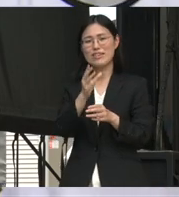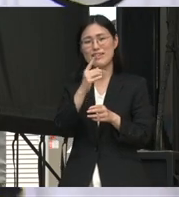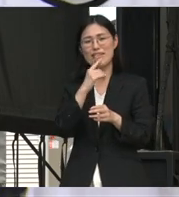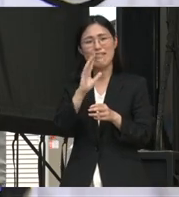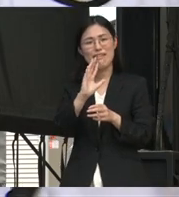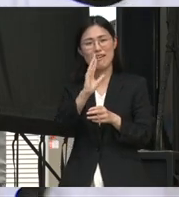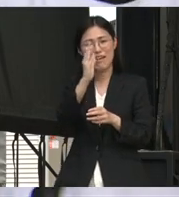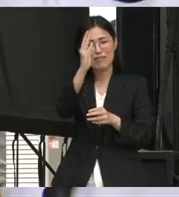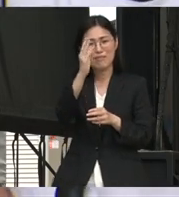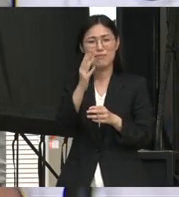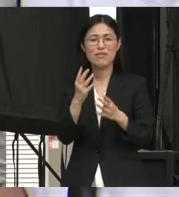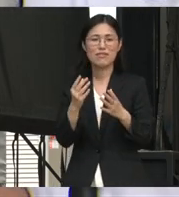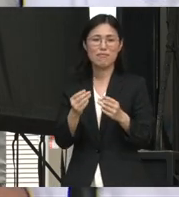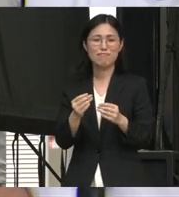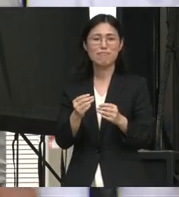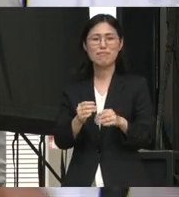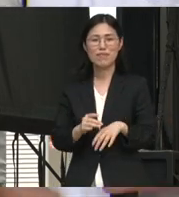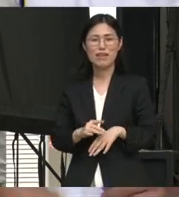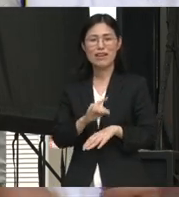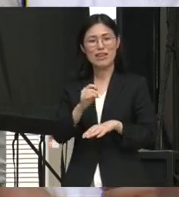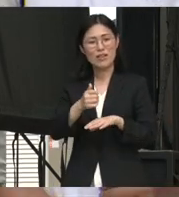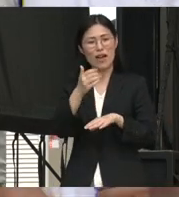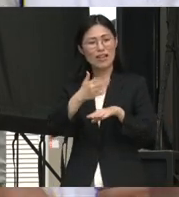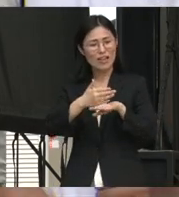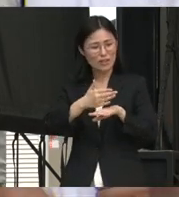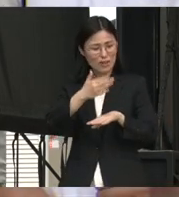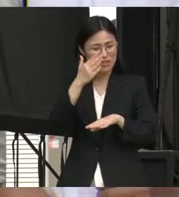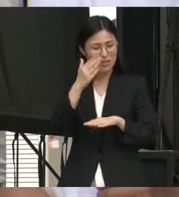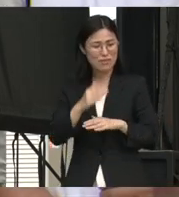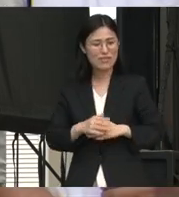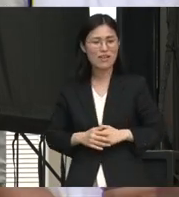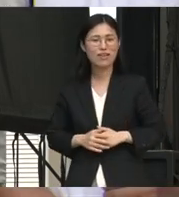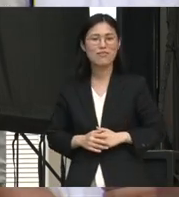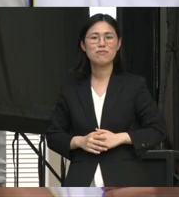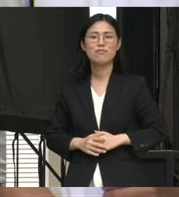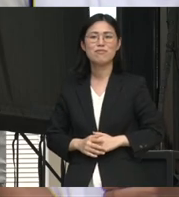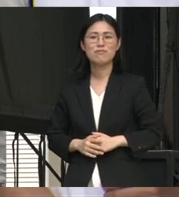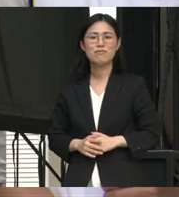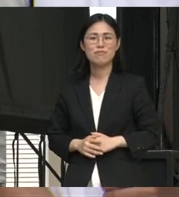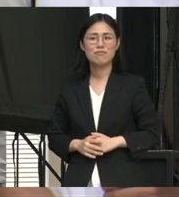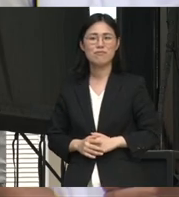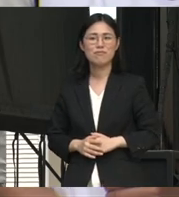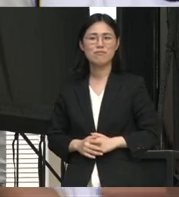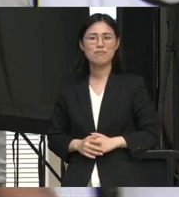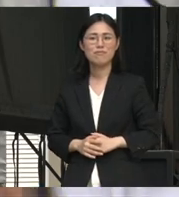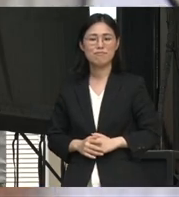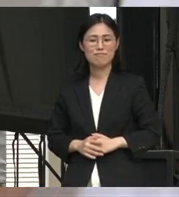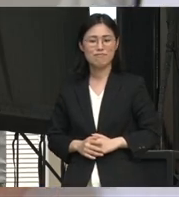関田議長、ありがとうございました。